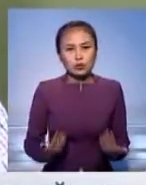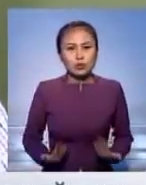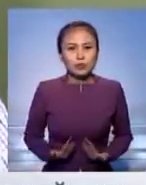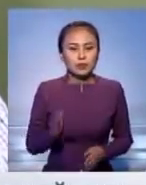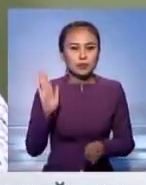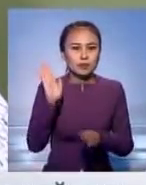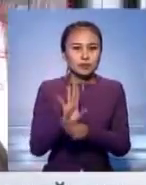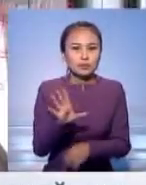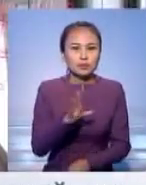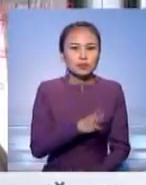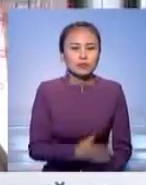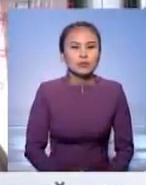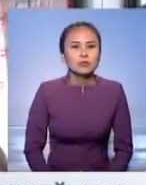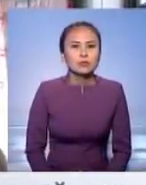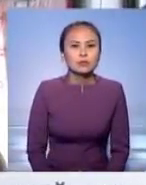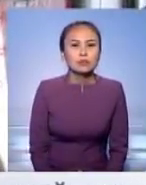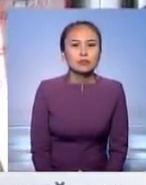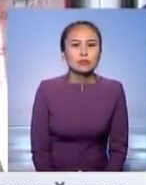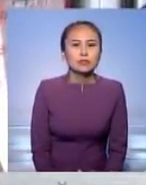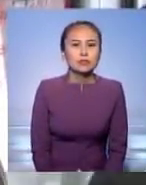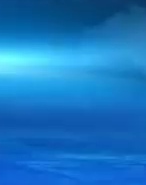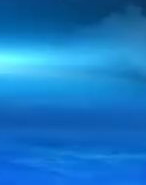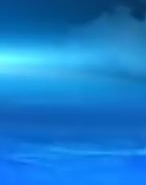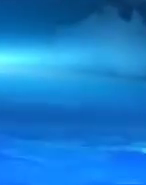әмірін жүргізгісі келеді.